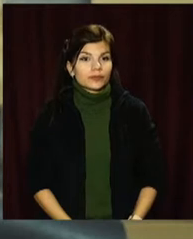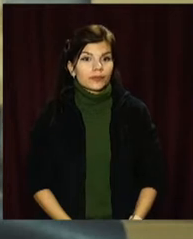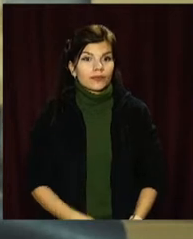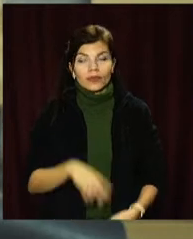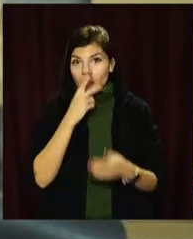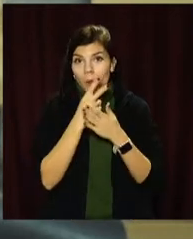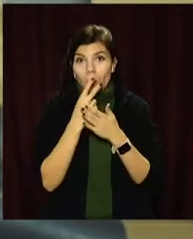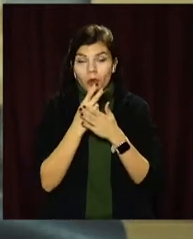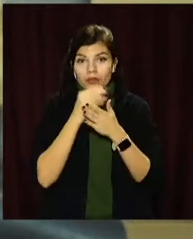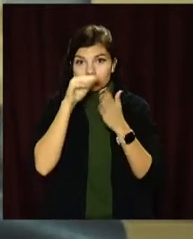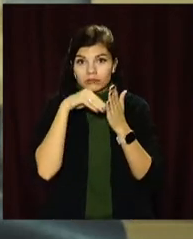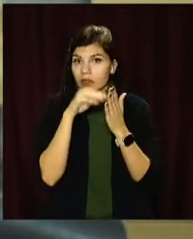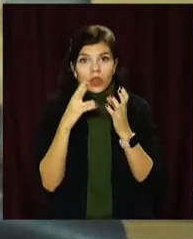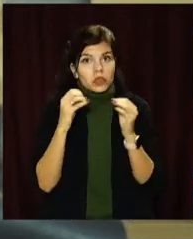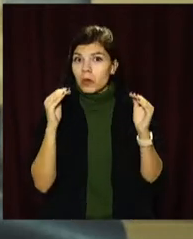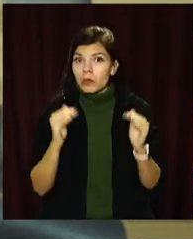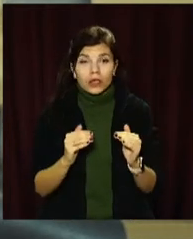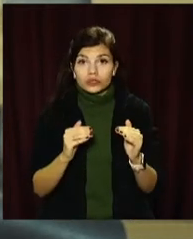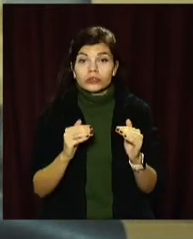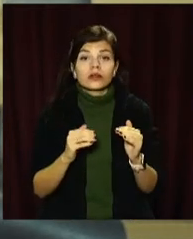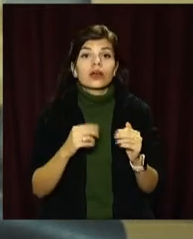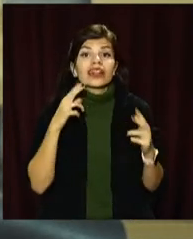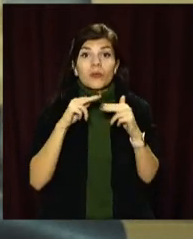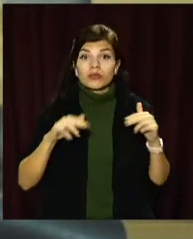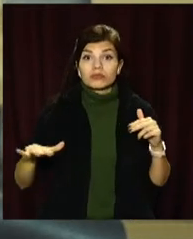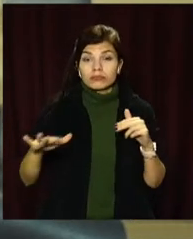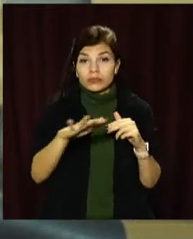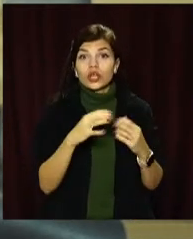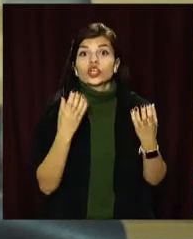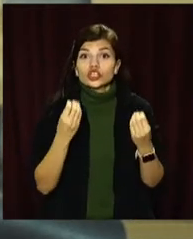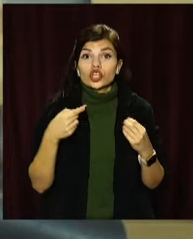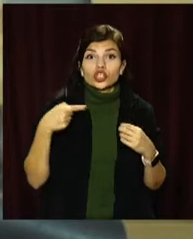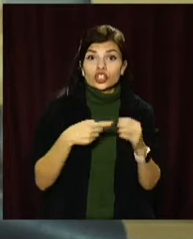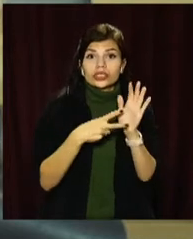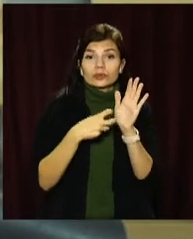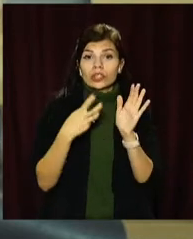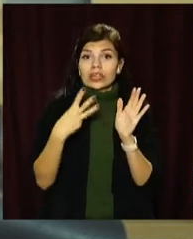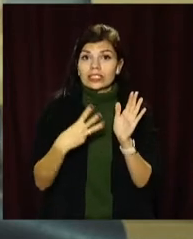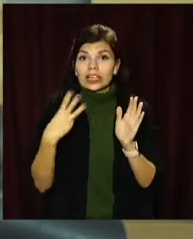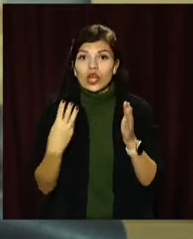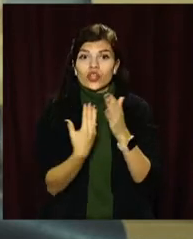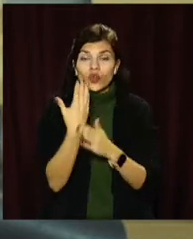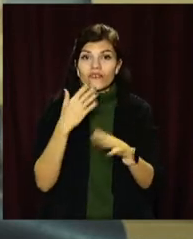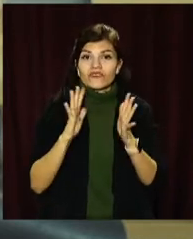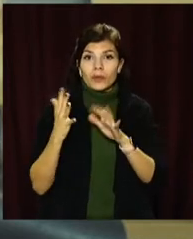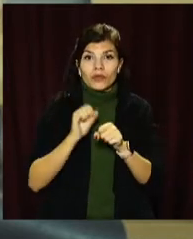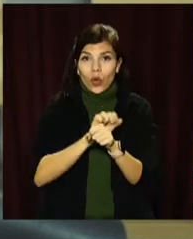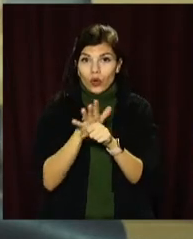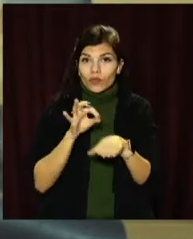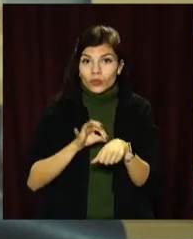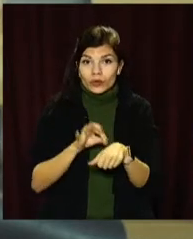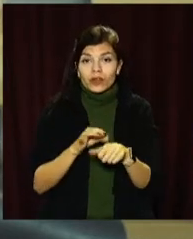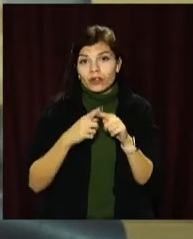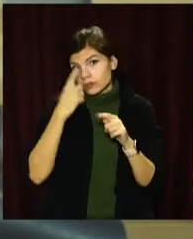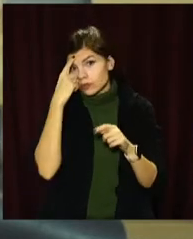Показники не меншають. За минулу добу на Дніпропетровщині виявили ще 1733 нових випадки ковіду. Про